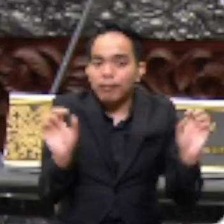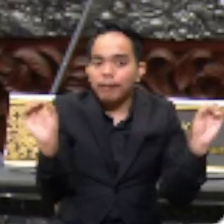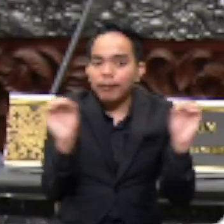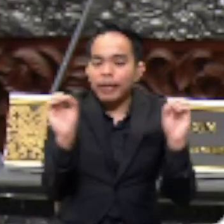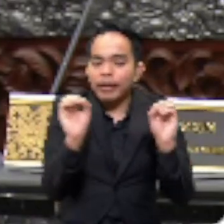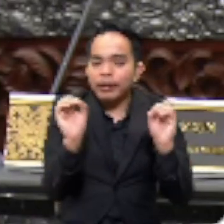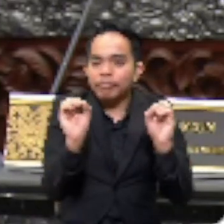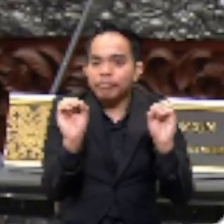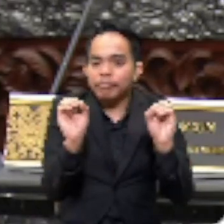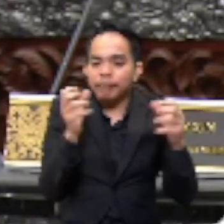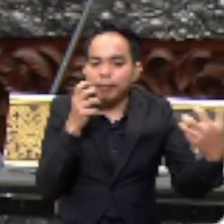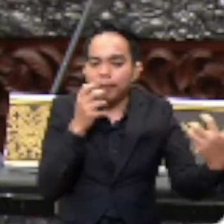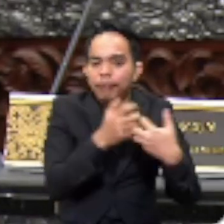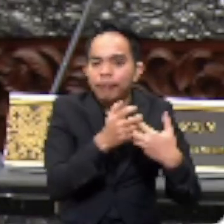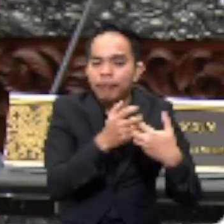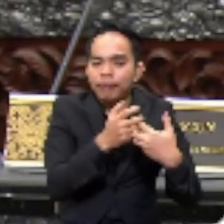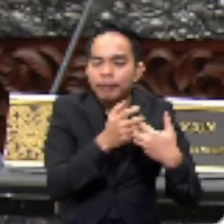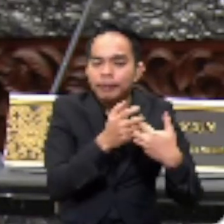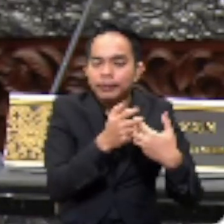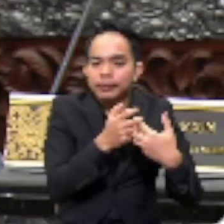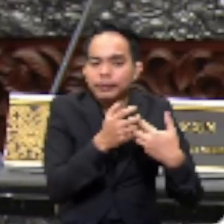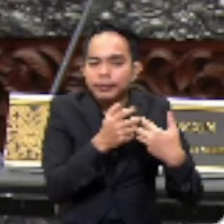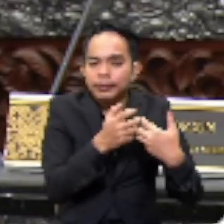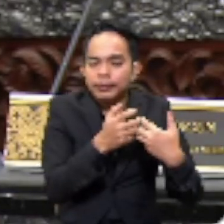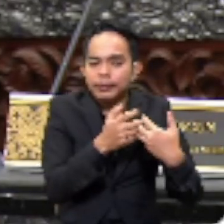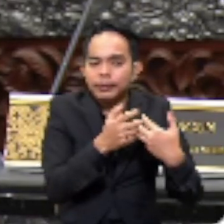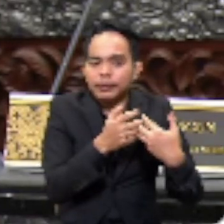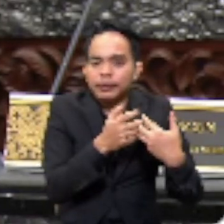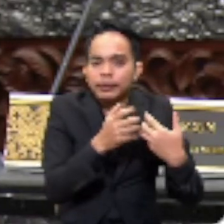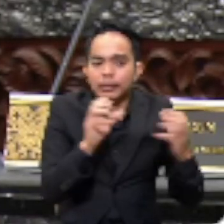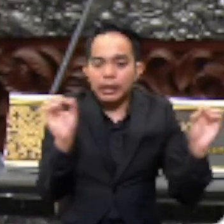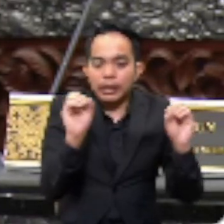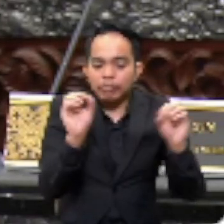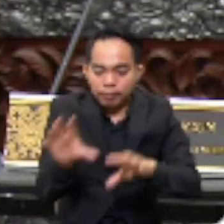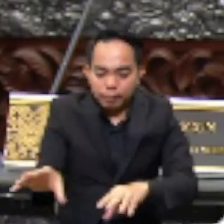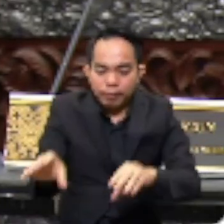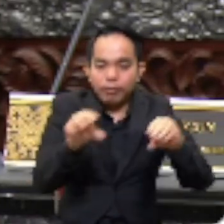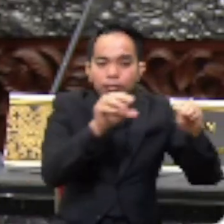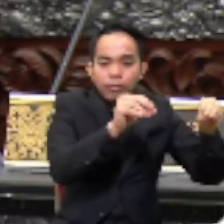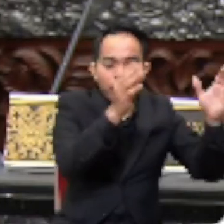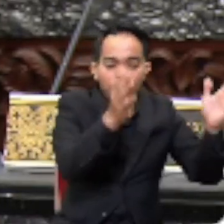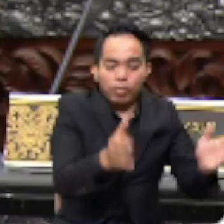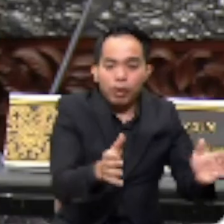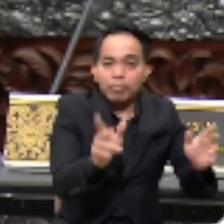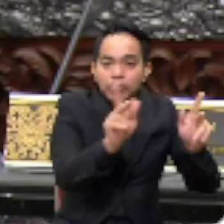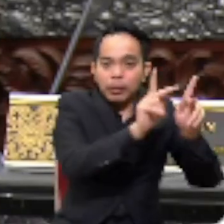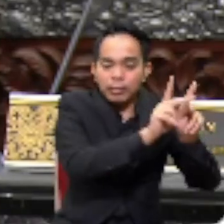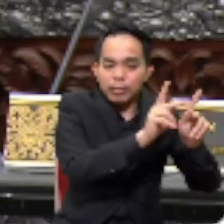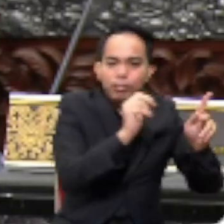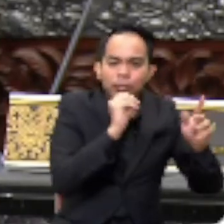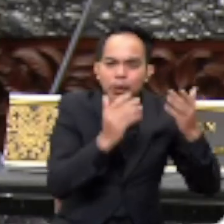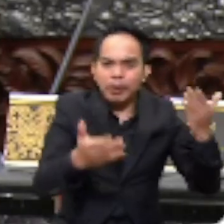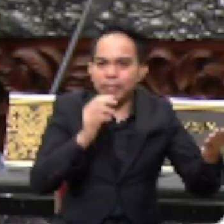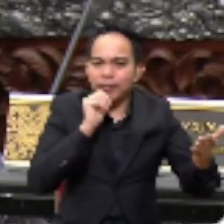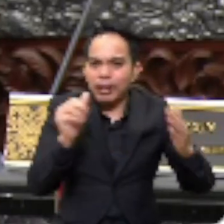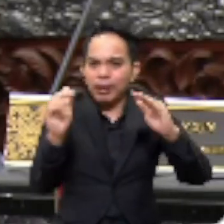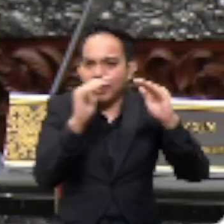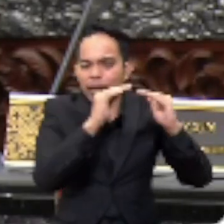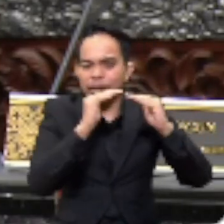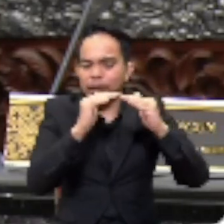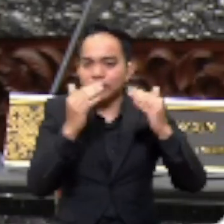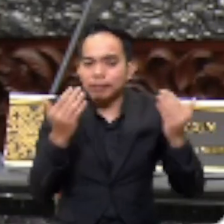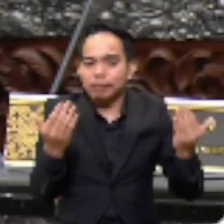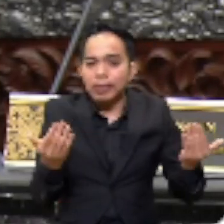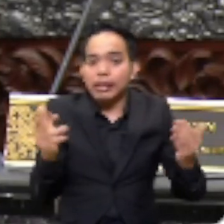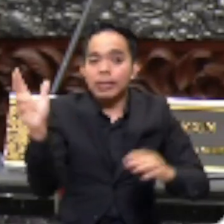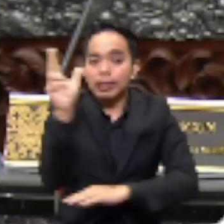ada pertindahan tidak ada peremindahan penduduk yang tidak adil yang berhormat Sebutkan sedikit tadi dan sejauh